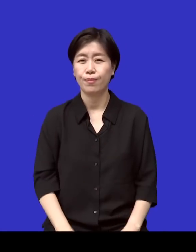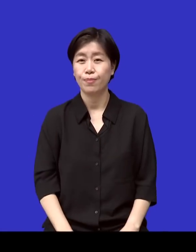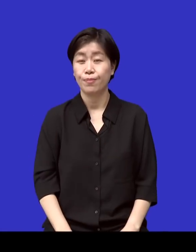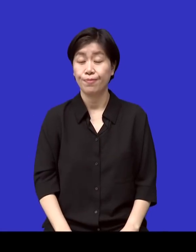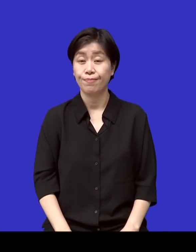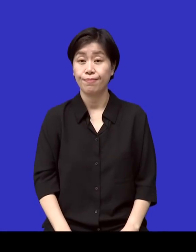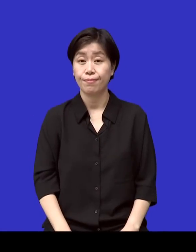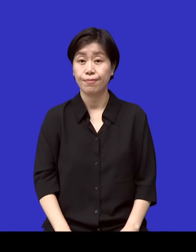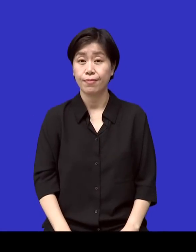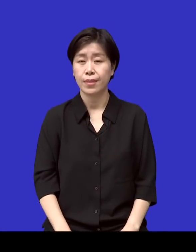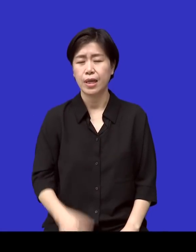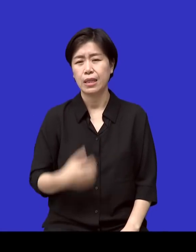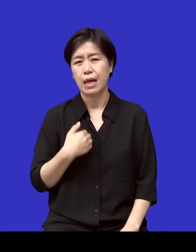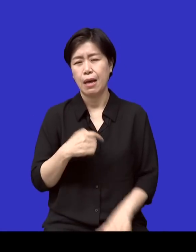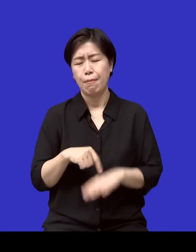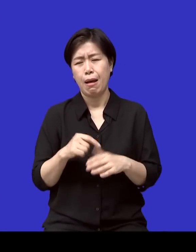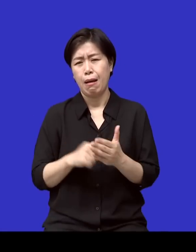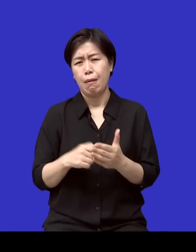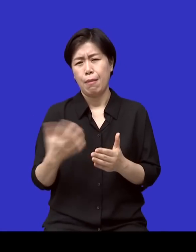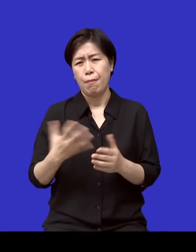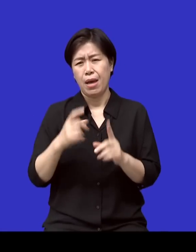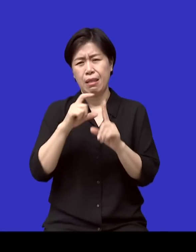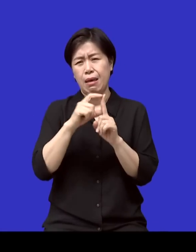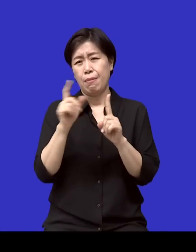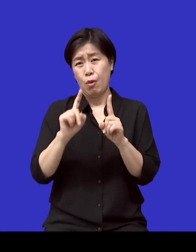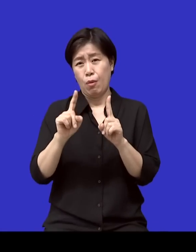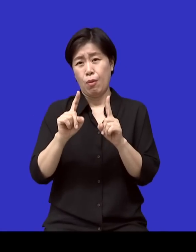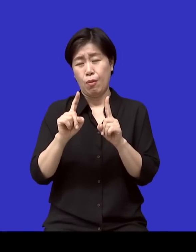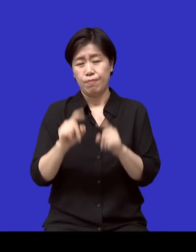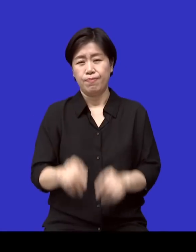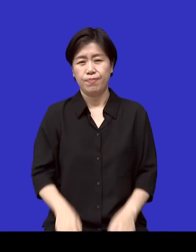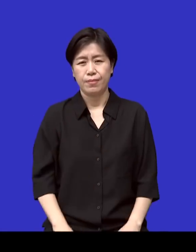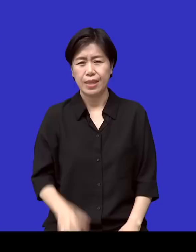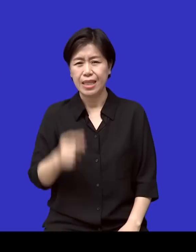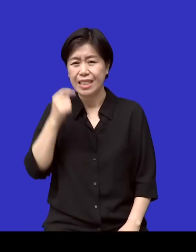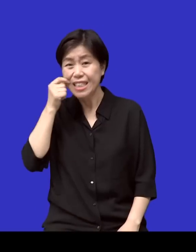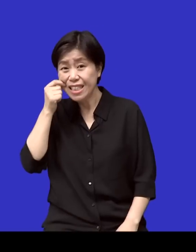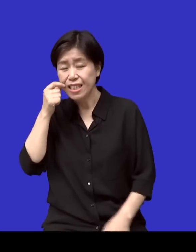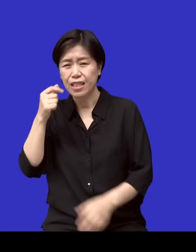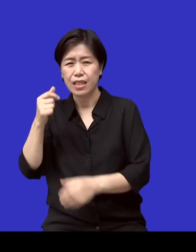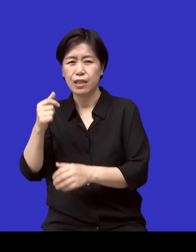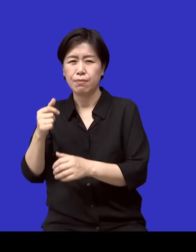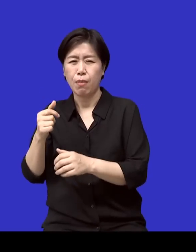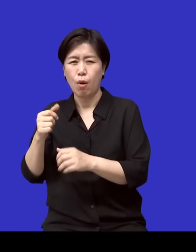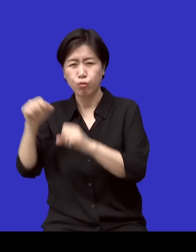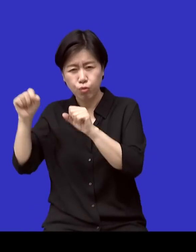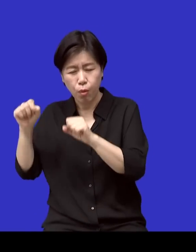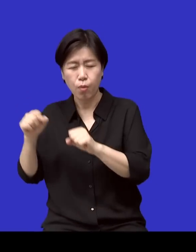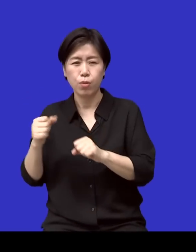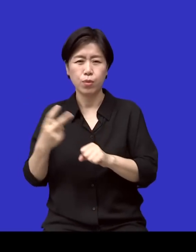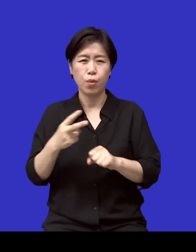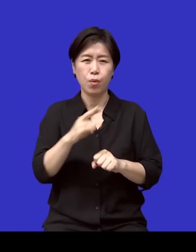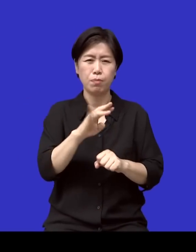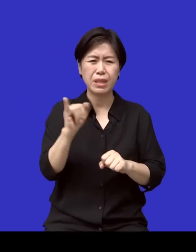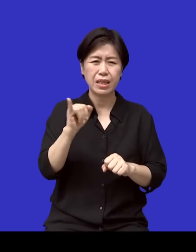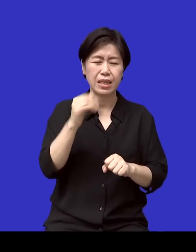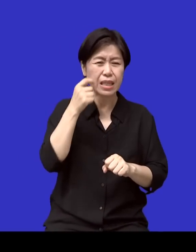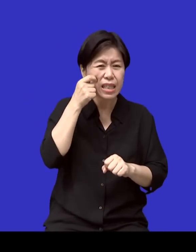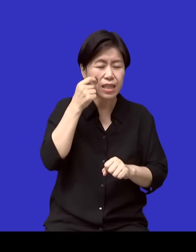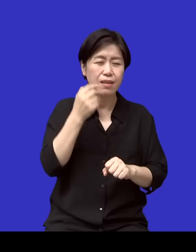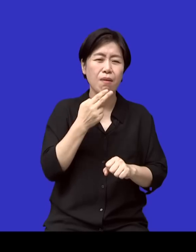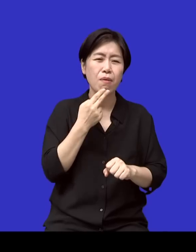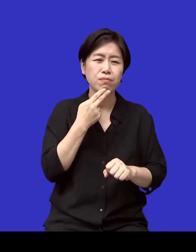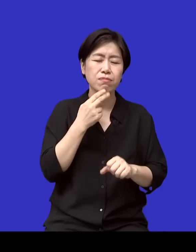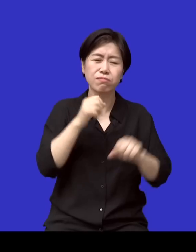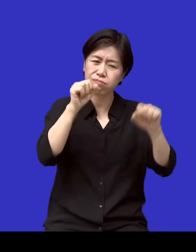제 마음이 아픈 단어가 인기 스포츠, 비인기 스포츠라는 단어가 없었으면 좋겠거든요. 네. 근데 그 단어를 없애려면 소희